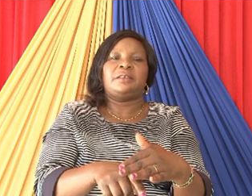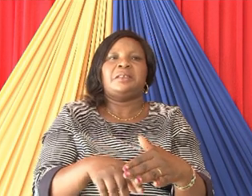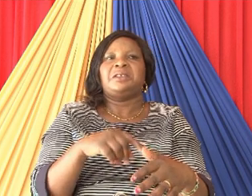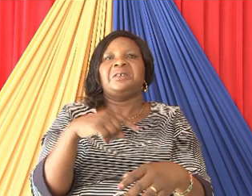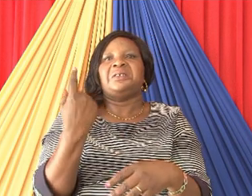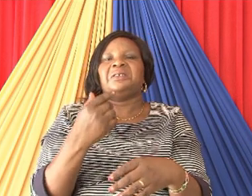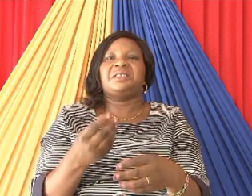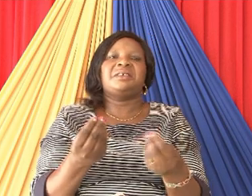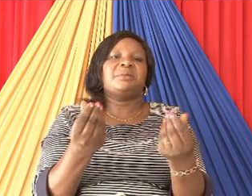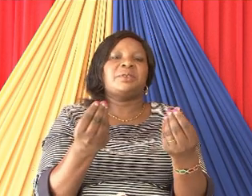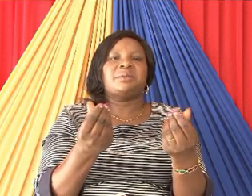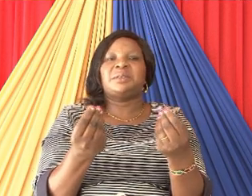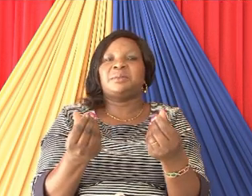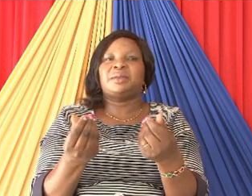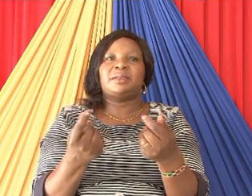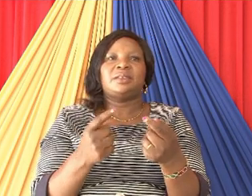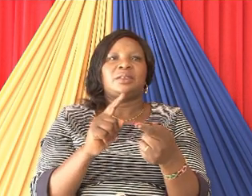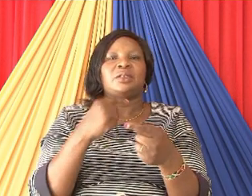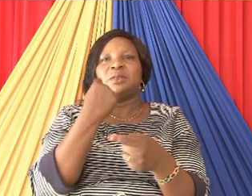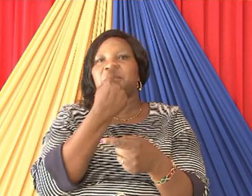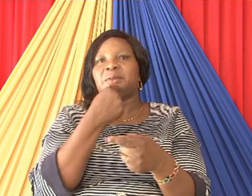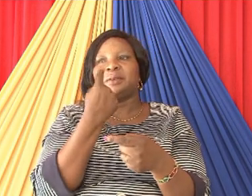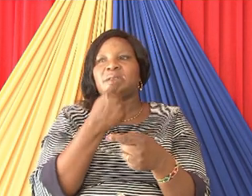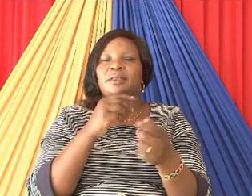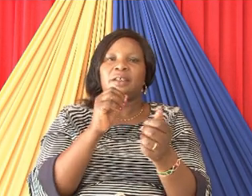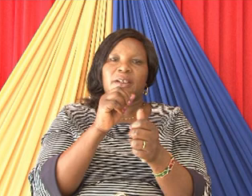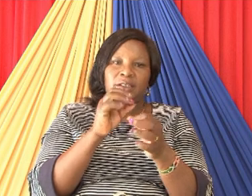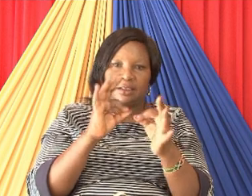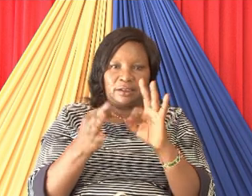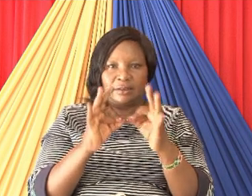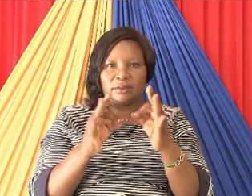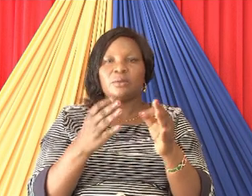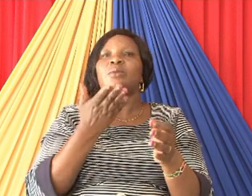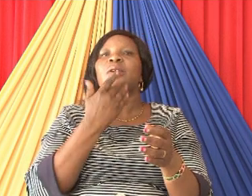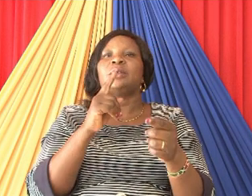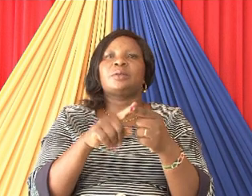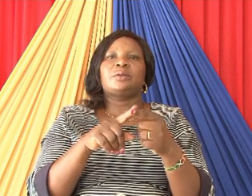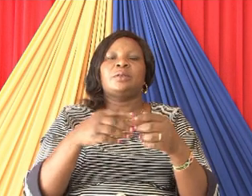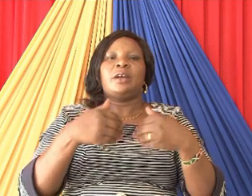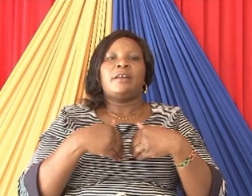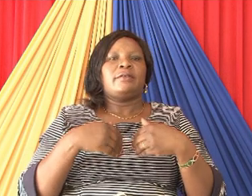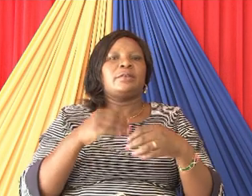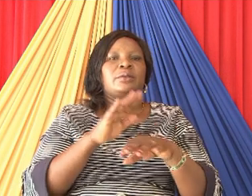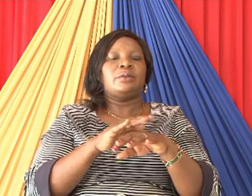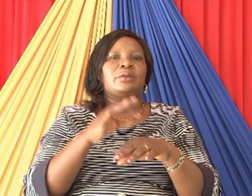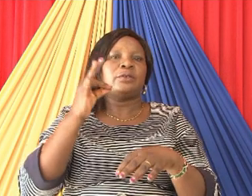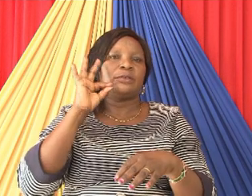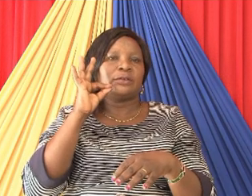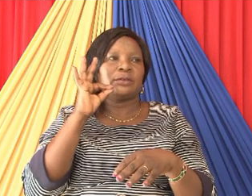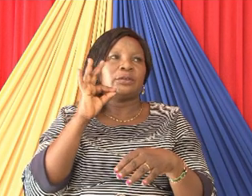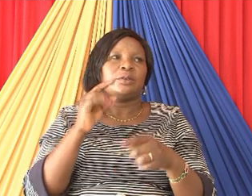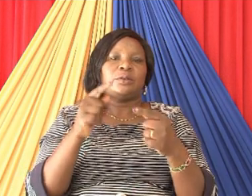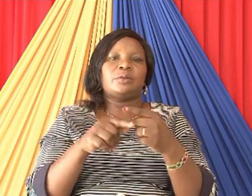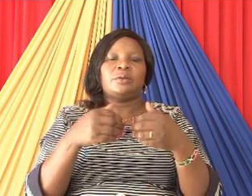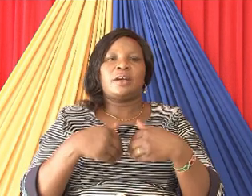juu. Na ikiwa tunataka kuzalia Mungu mazao, lazima Ukristo wetu usiwe Ukristo wa